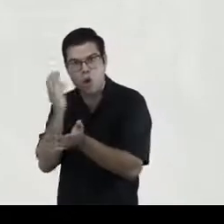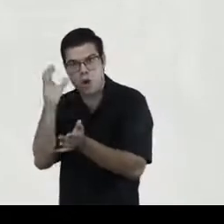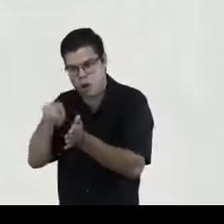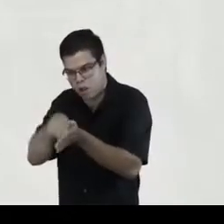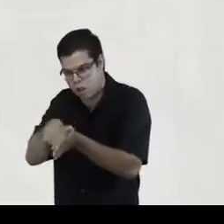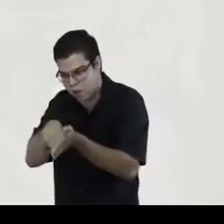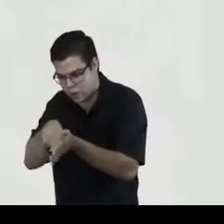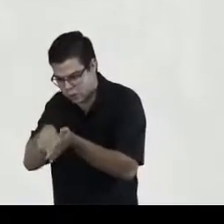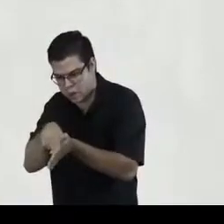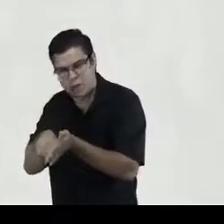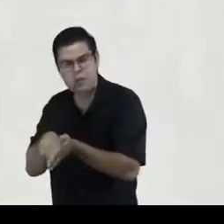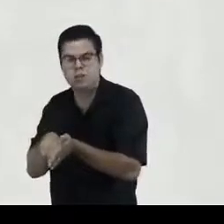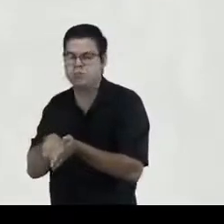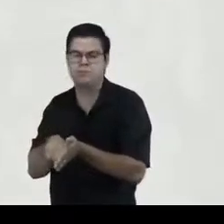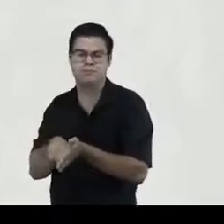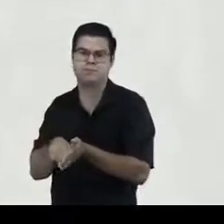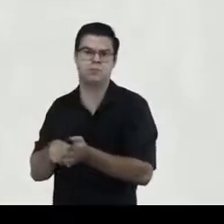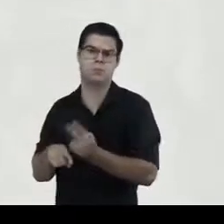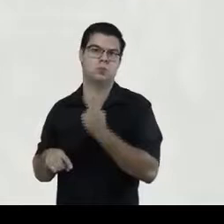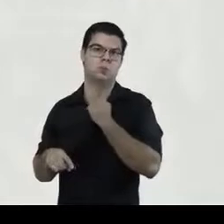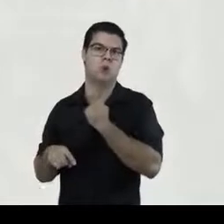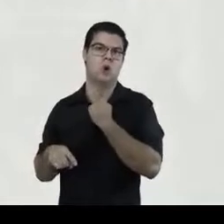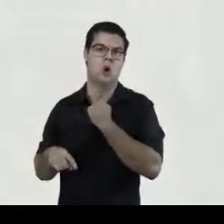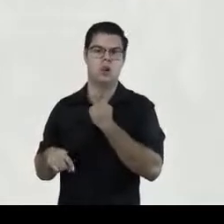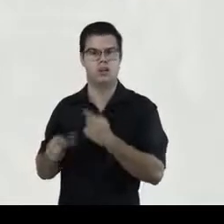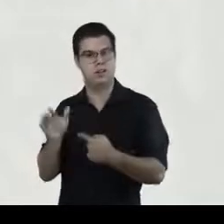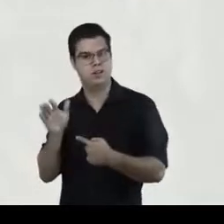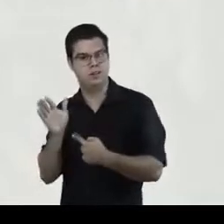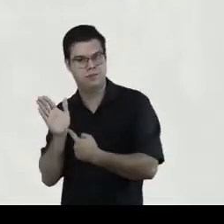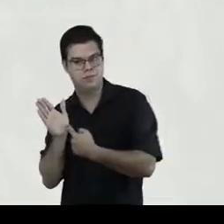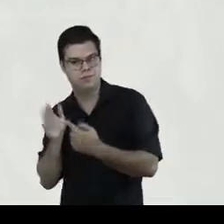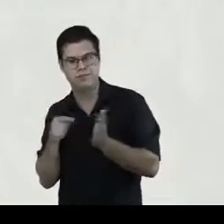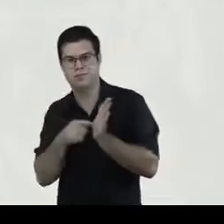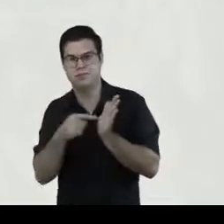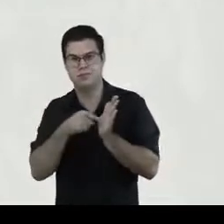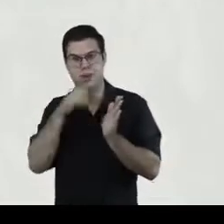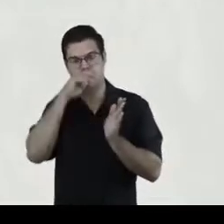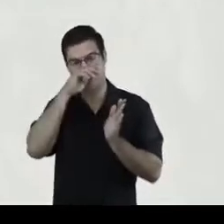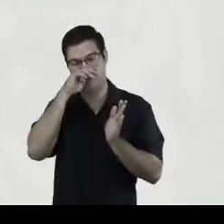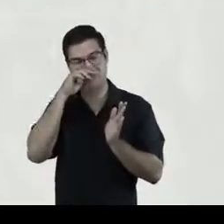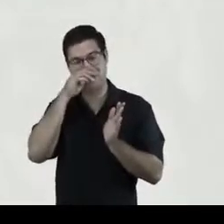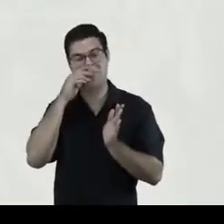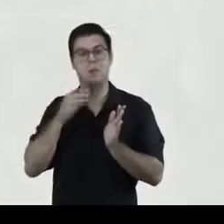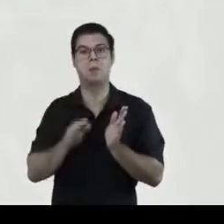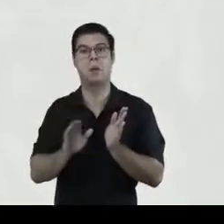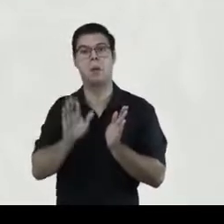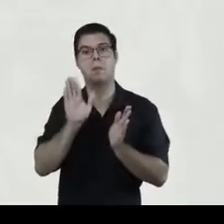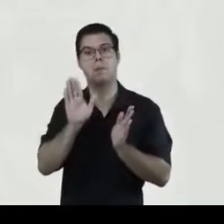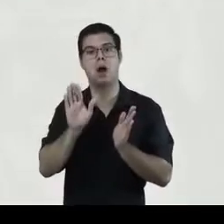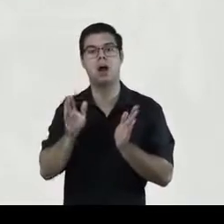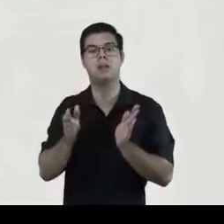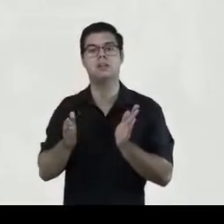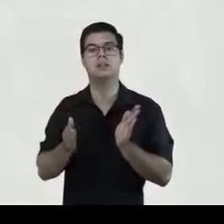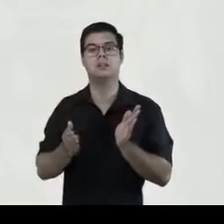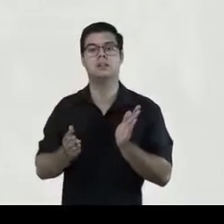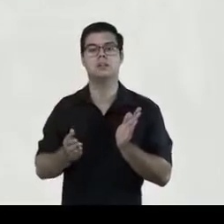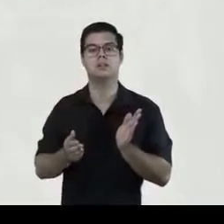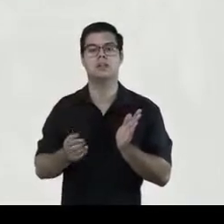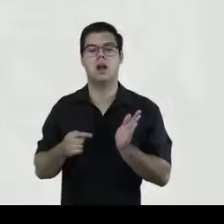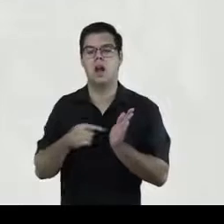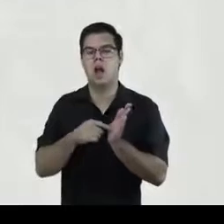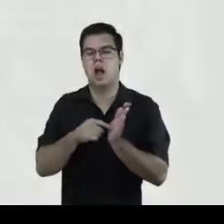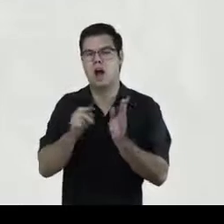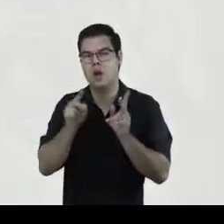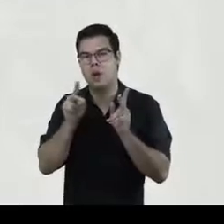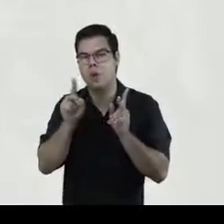de Mireille Huchon. Mais il est une espèce de mouton à cinq pattes ou d'objet